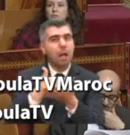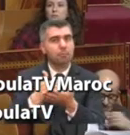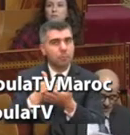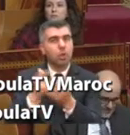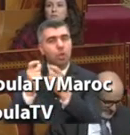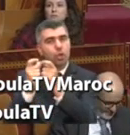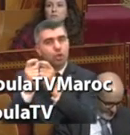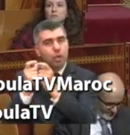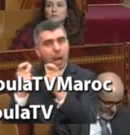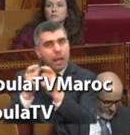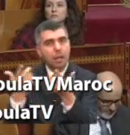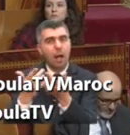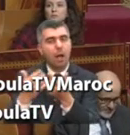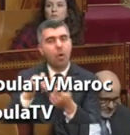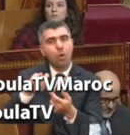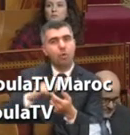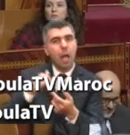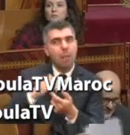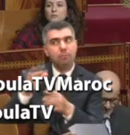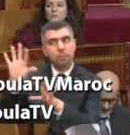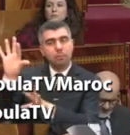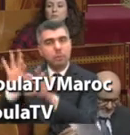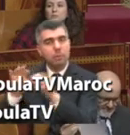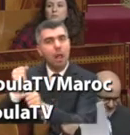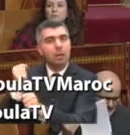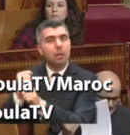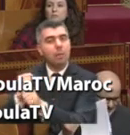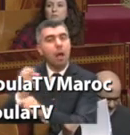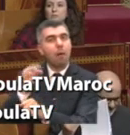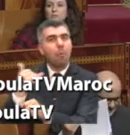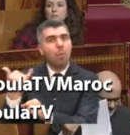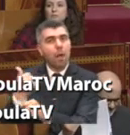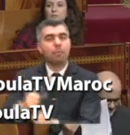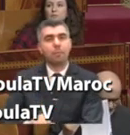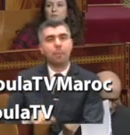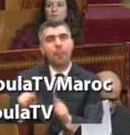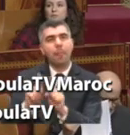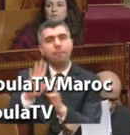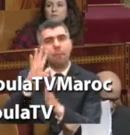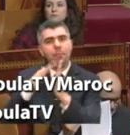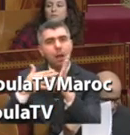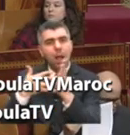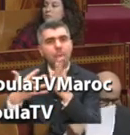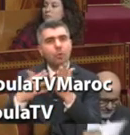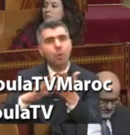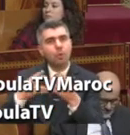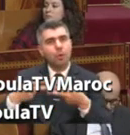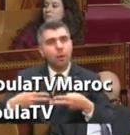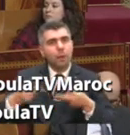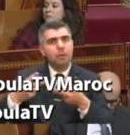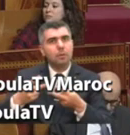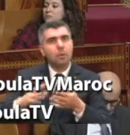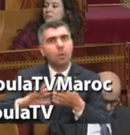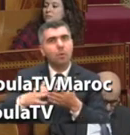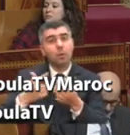عامة ومزيد من الإدماج ديال الشباب في سوق الشغل. لكن كما هو معلوم أن تنزيل هذه الخارطة على أرض الواقع هو مرتبط بواحد مجموعة